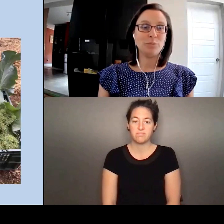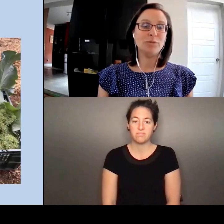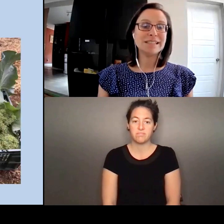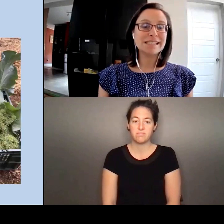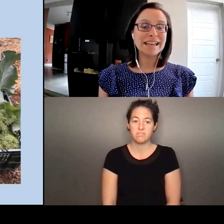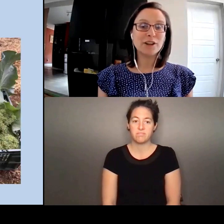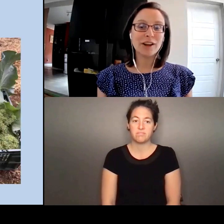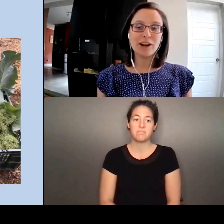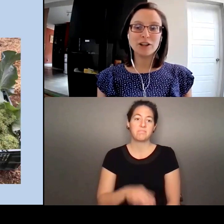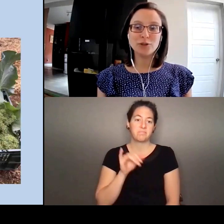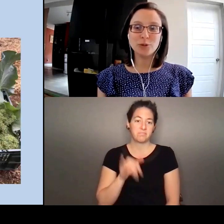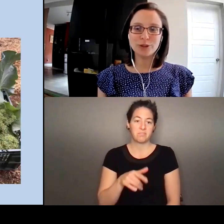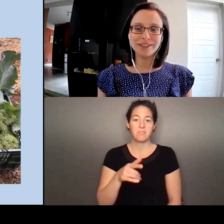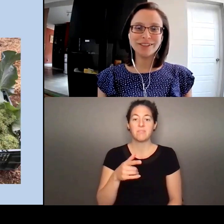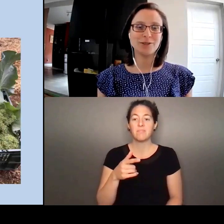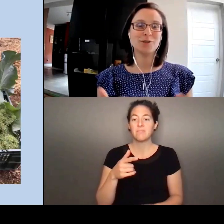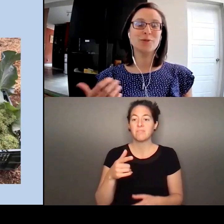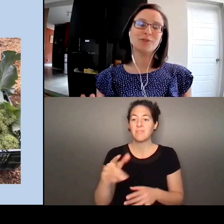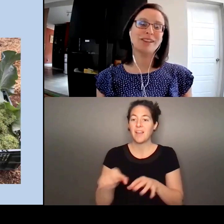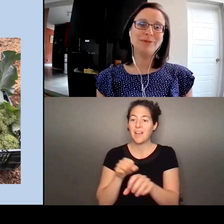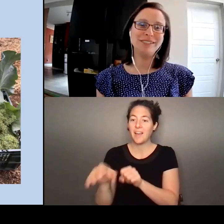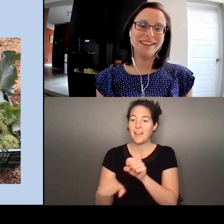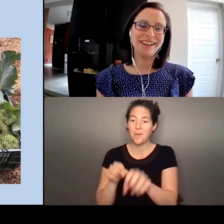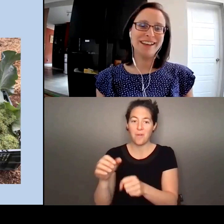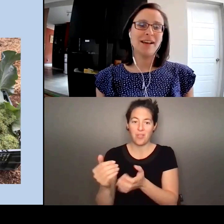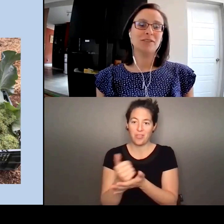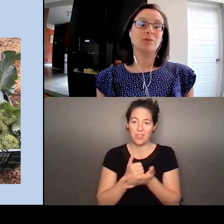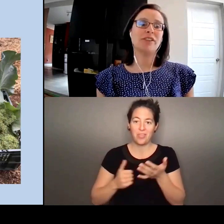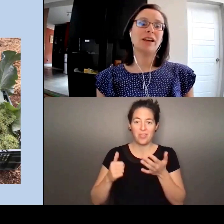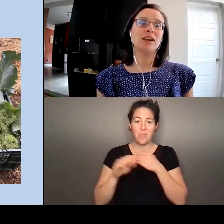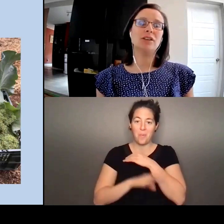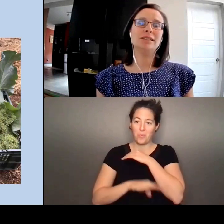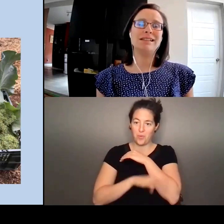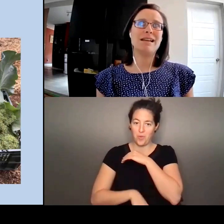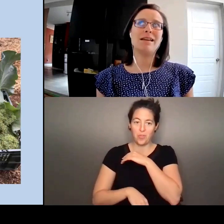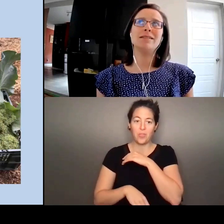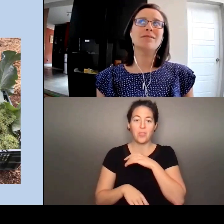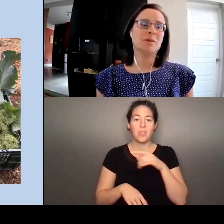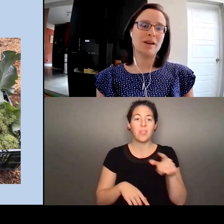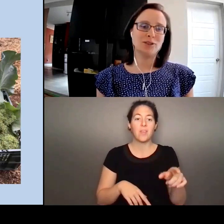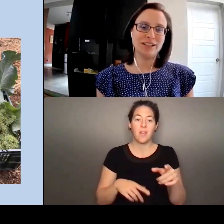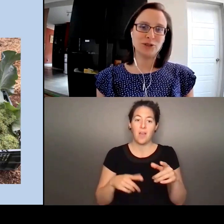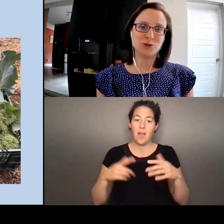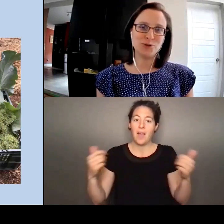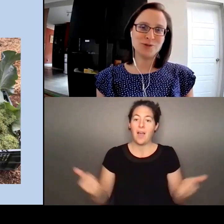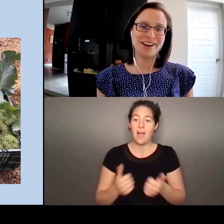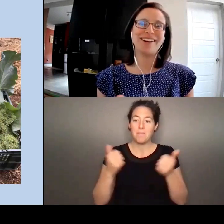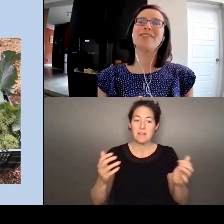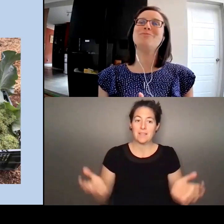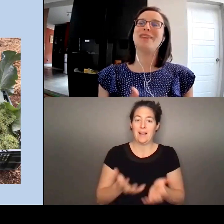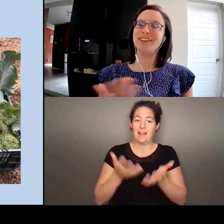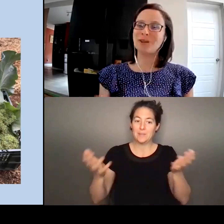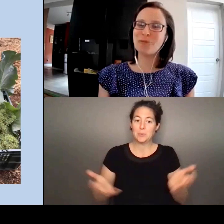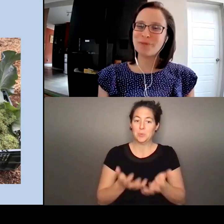Et puis, voici quelques récoltes d'automne, juste pour vous donner une idée. Donc, j'avais récolté énormément de laitue, en